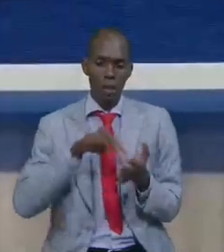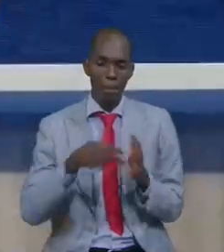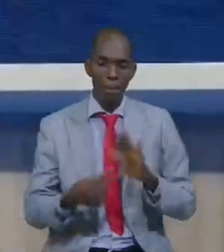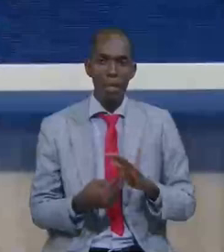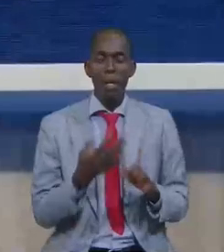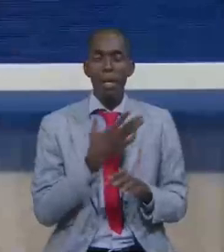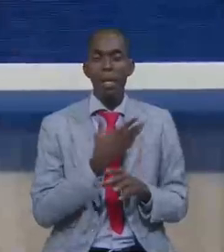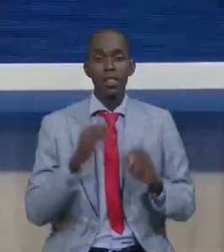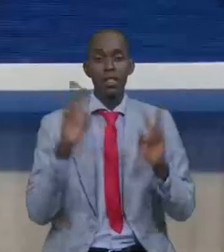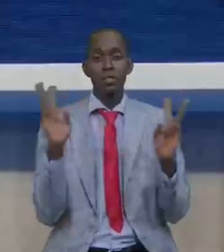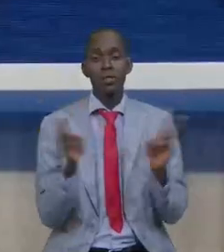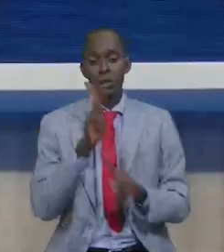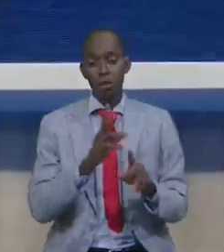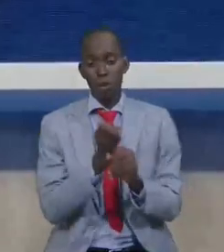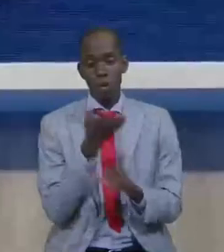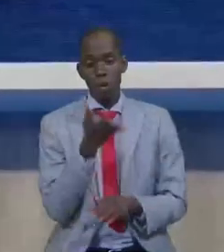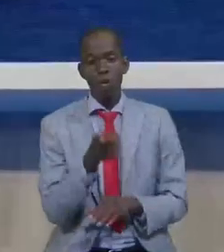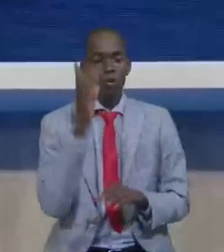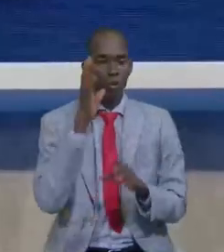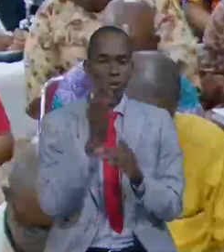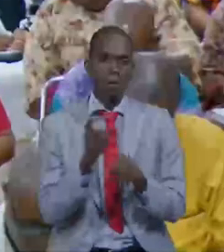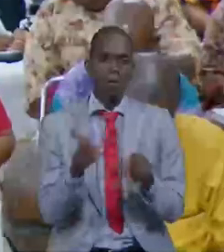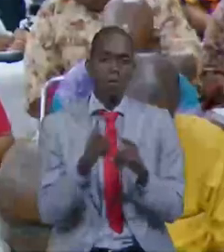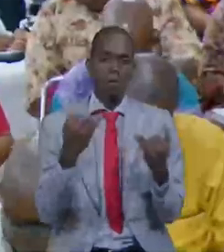eue. Tu auras cette victoire ce soir.